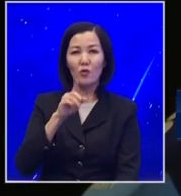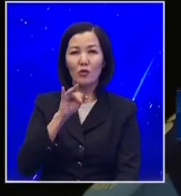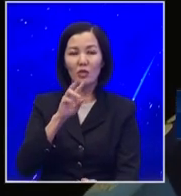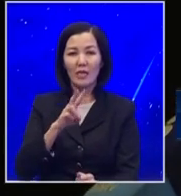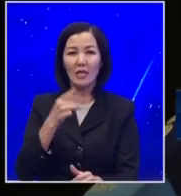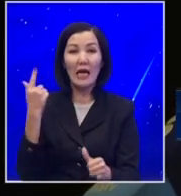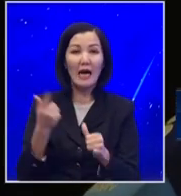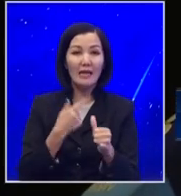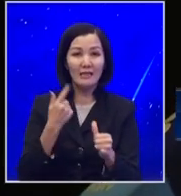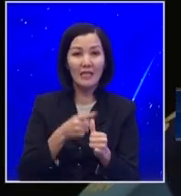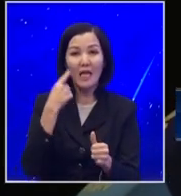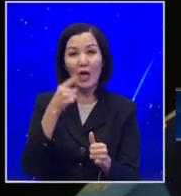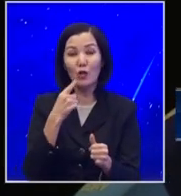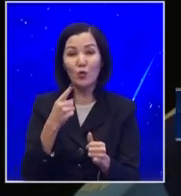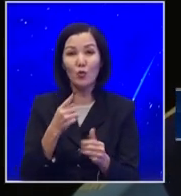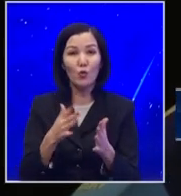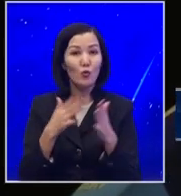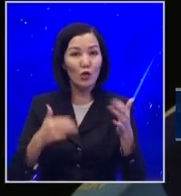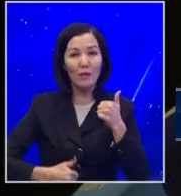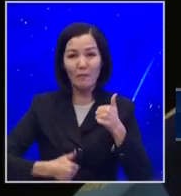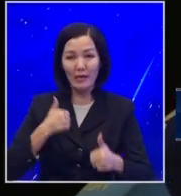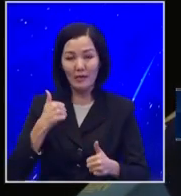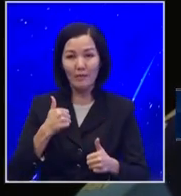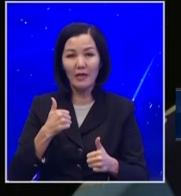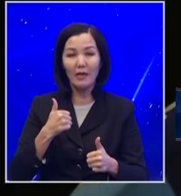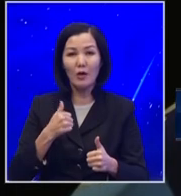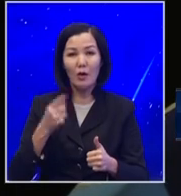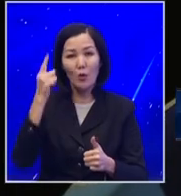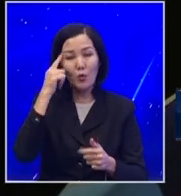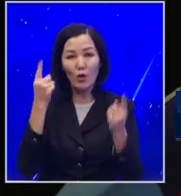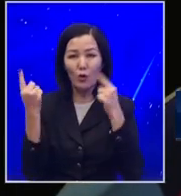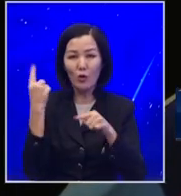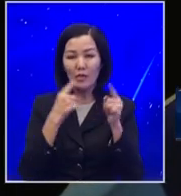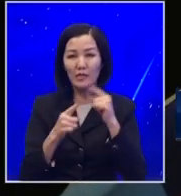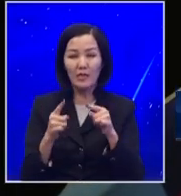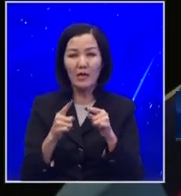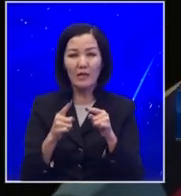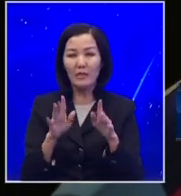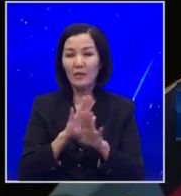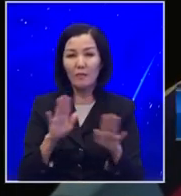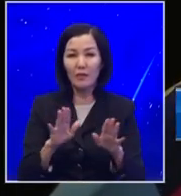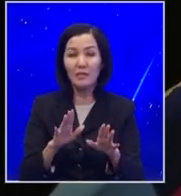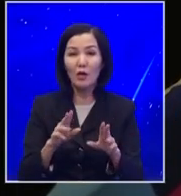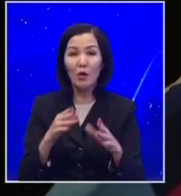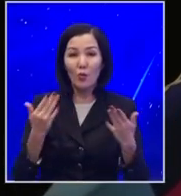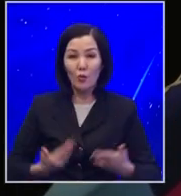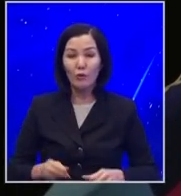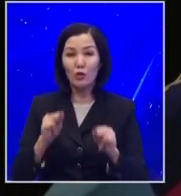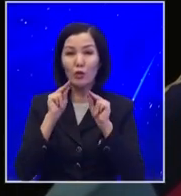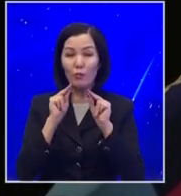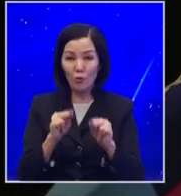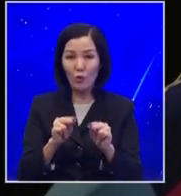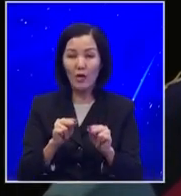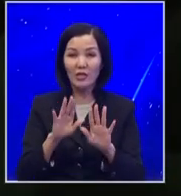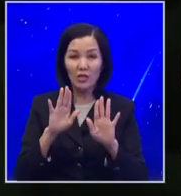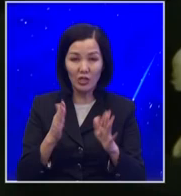бұл деген үлкен мәртебе негізінде. Өйткені бұл ойдан құрастырылған кейіпкерлер емес, бұл деген өмірде болған